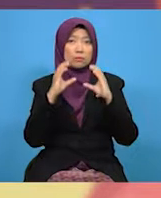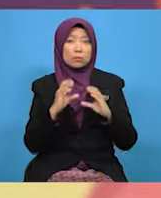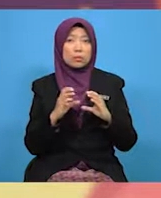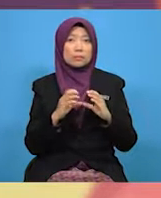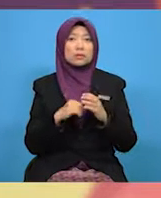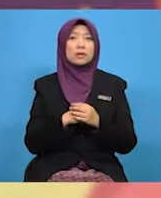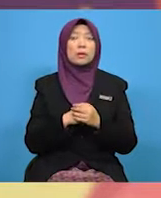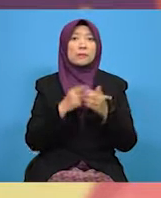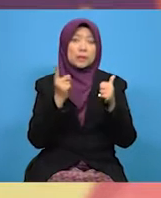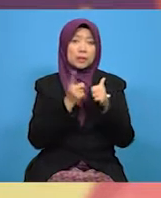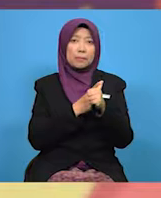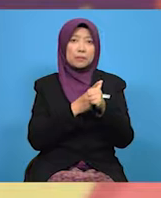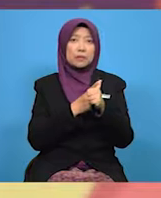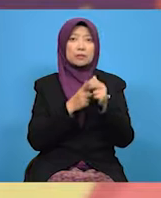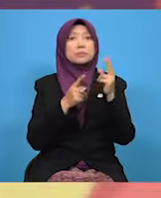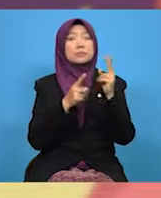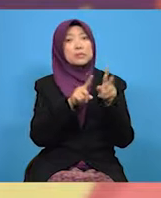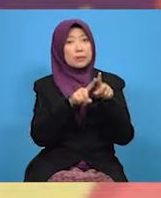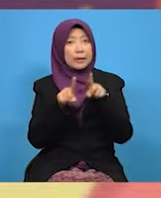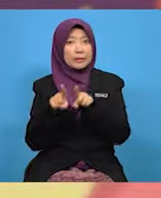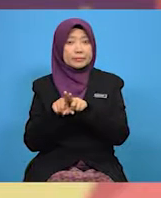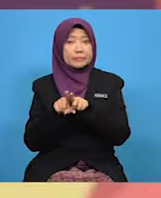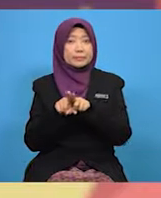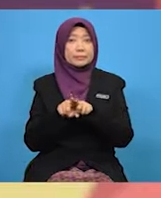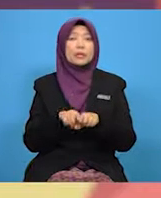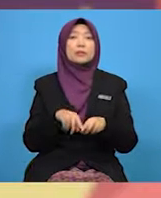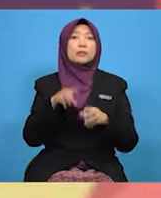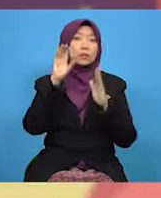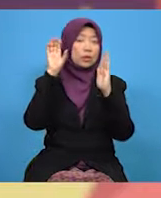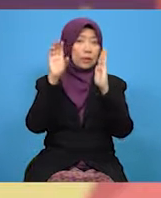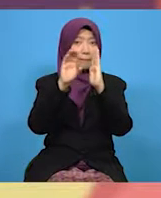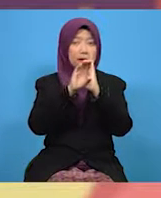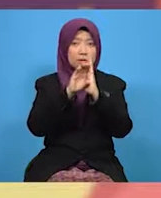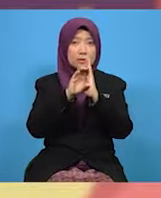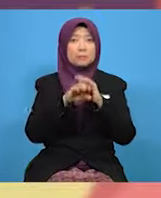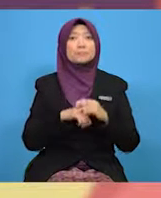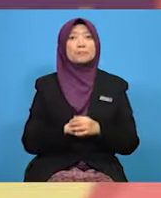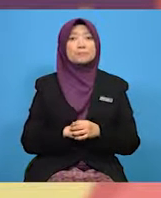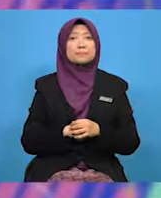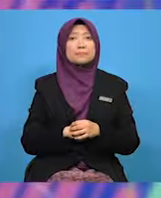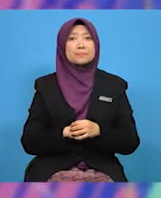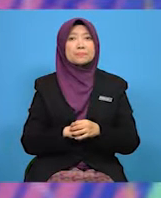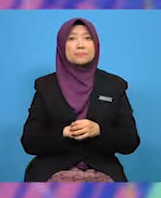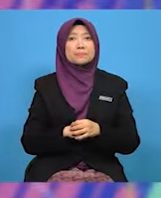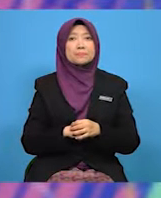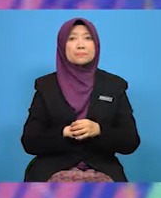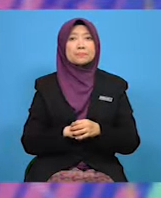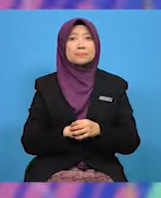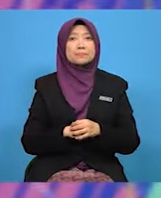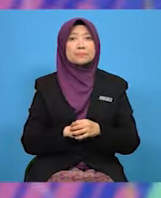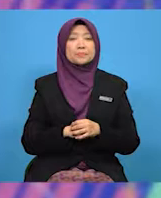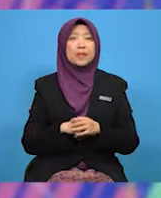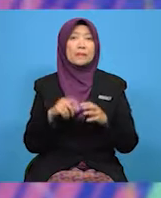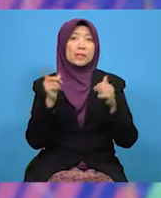yaitu pertama kaidah persamaan dan yang kedua adalah kehendak gambarnya file aja